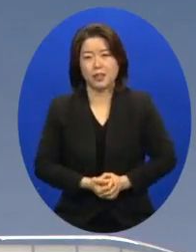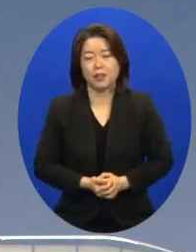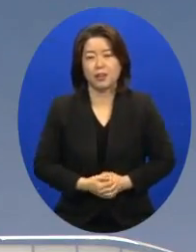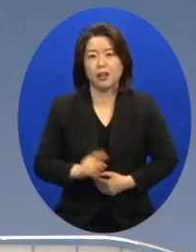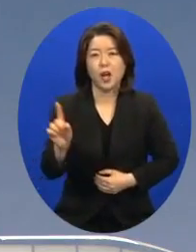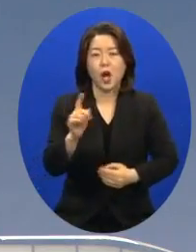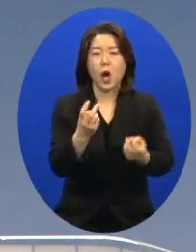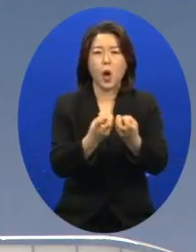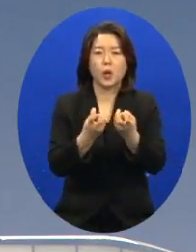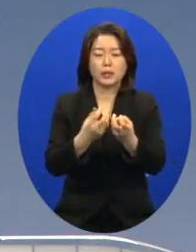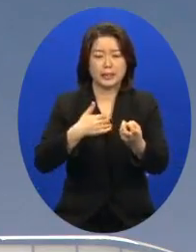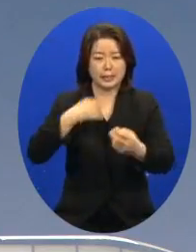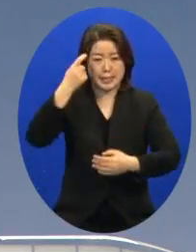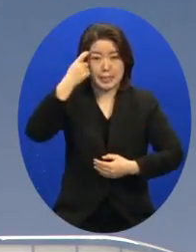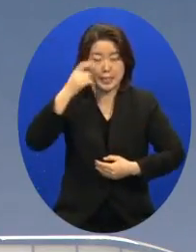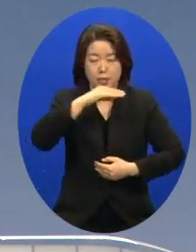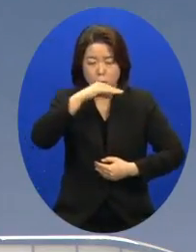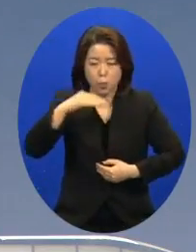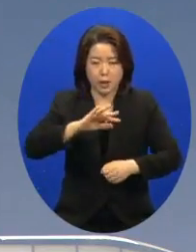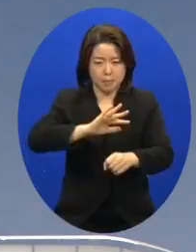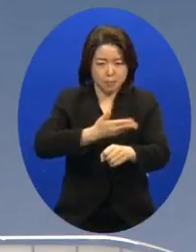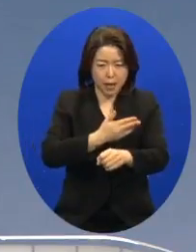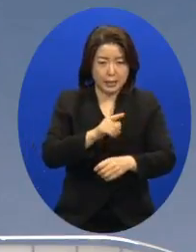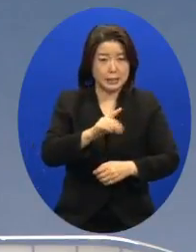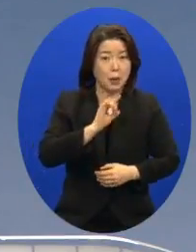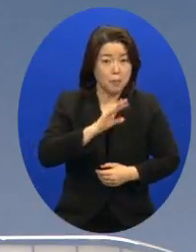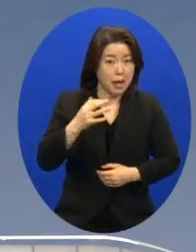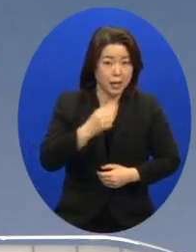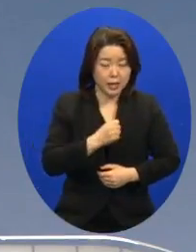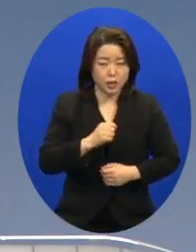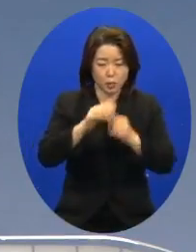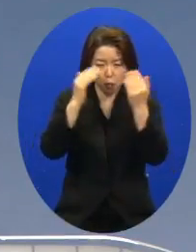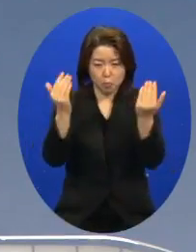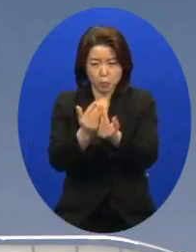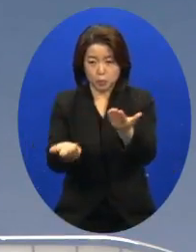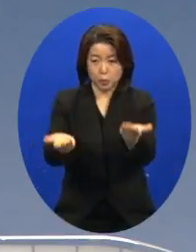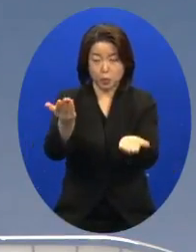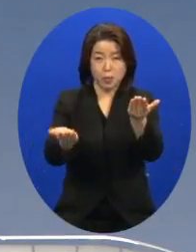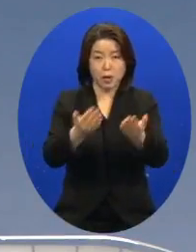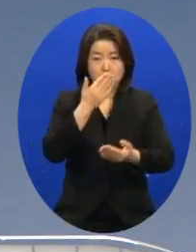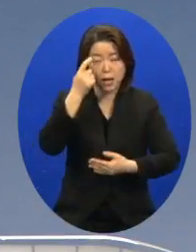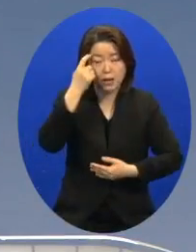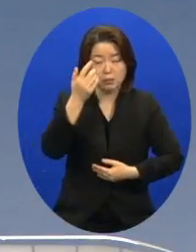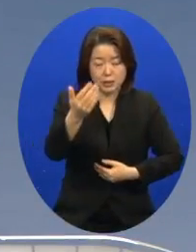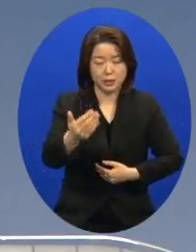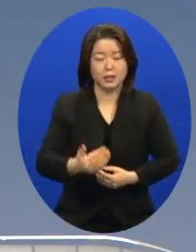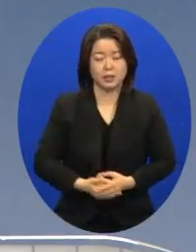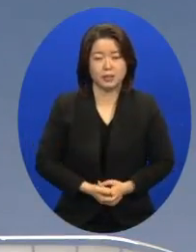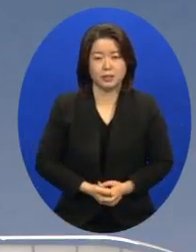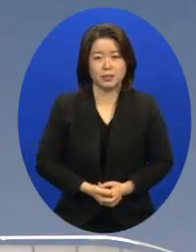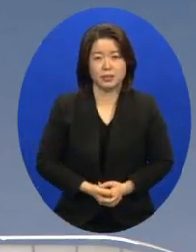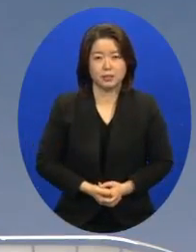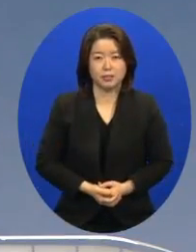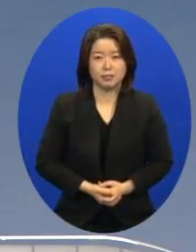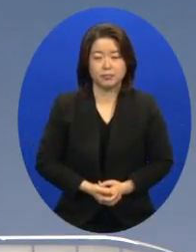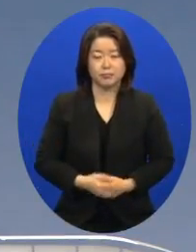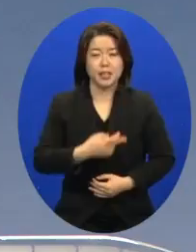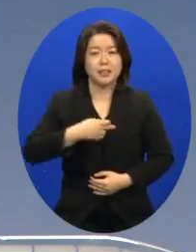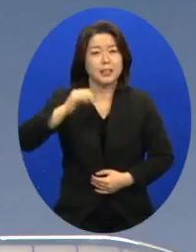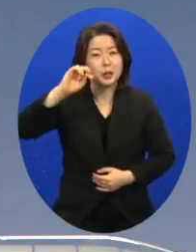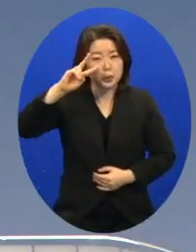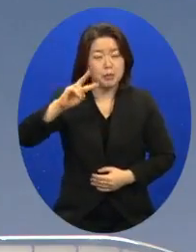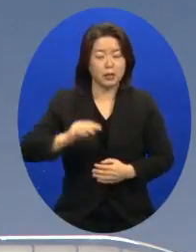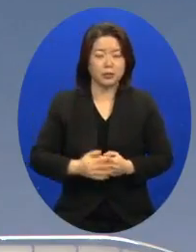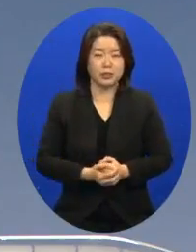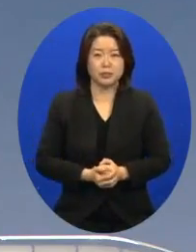어떻게 우리 생각이 옳다고 그르다고 하는 것만 가지고서 모든 것을 판단할 수 있겠느냐 말입니다 사도 바울은